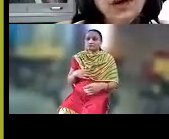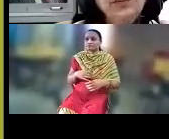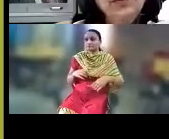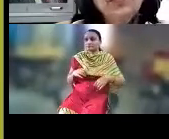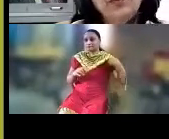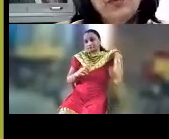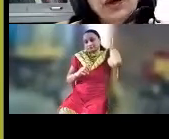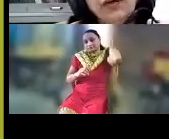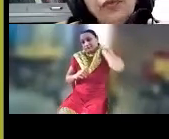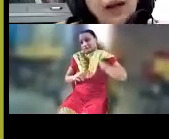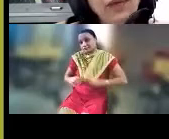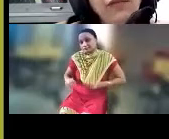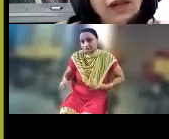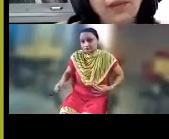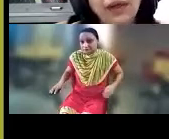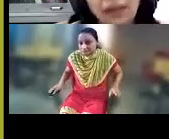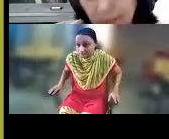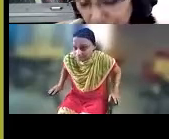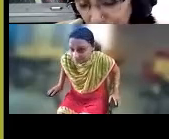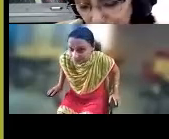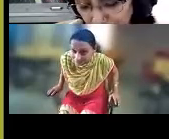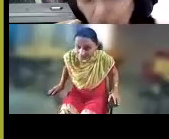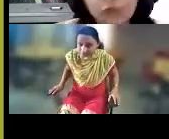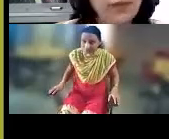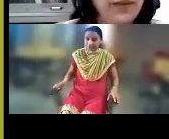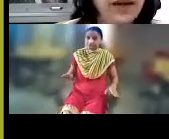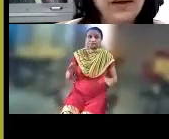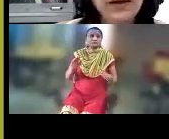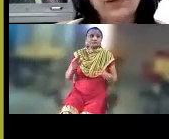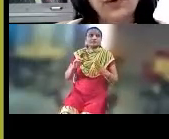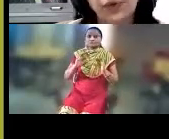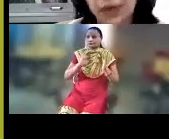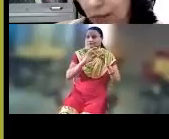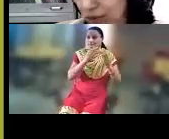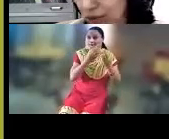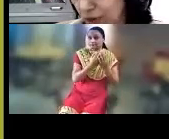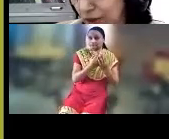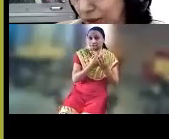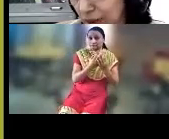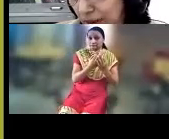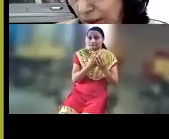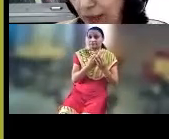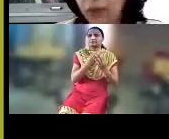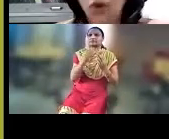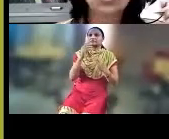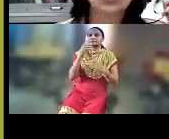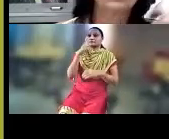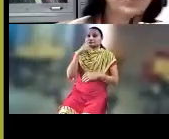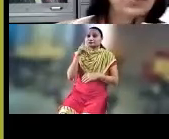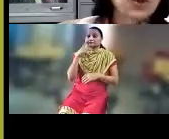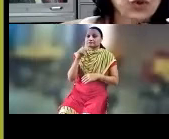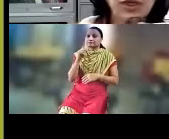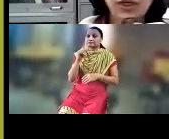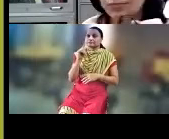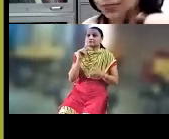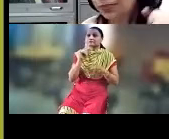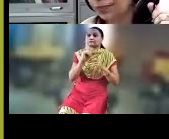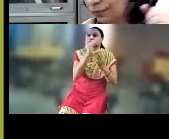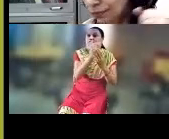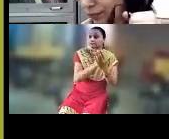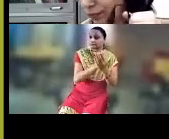अब हम फैमिली वेलबींग की बात कर रहे हैं तो इसमें पेरेंटिंग प्रोग्राम्स एक कॉन्सेप्ट है जो कि